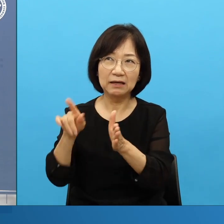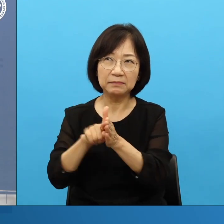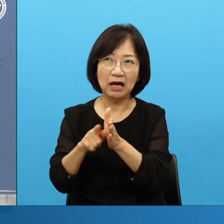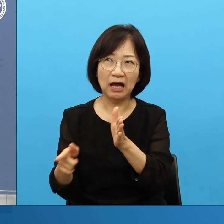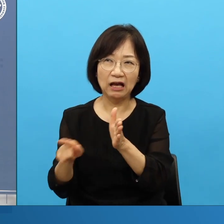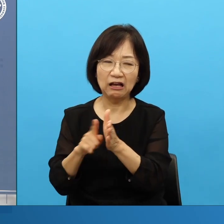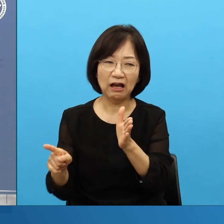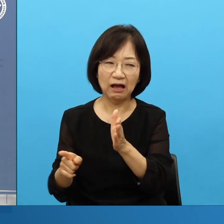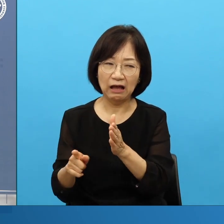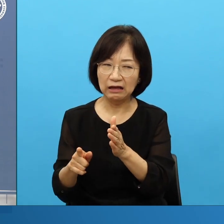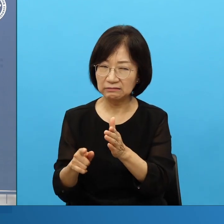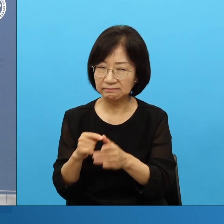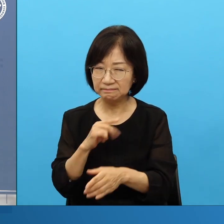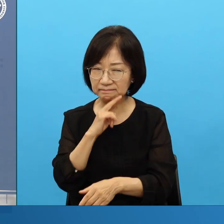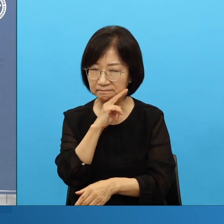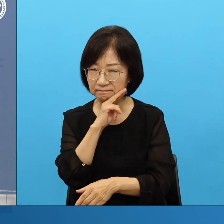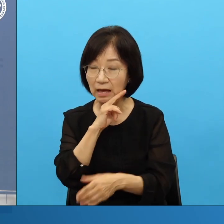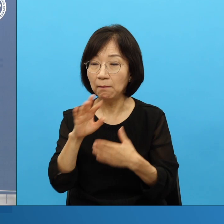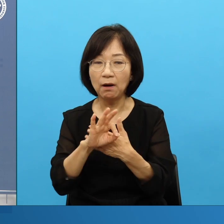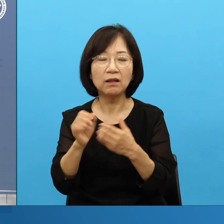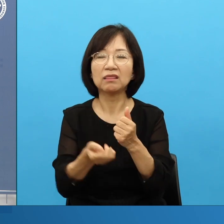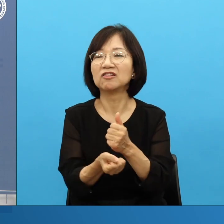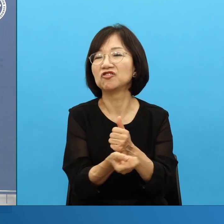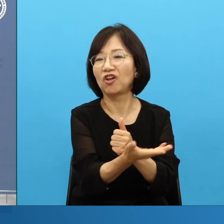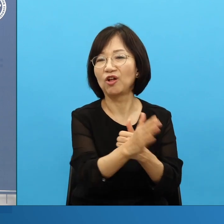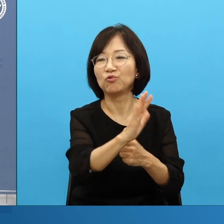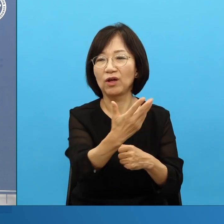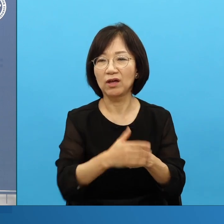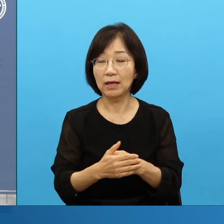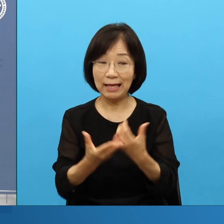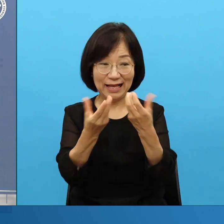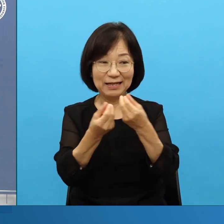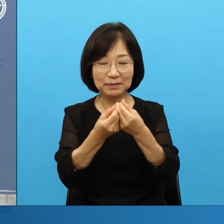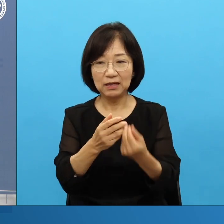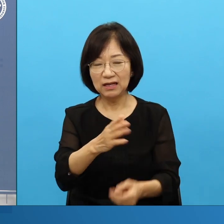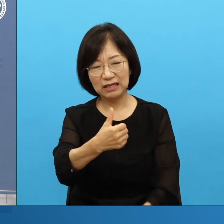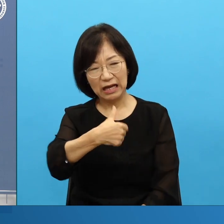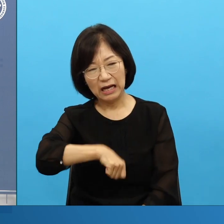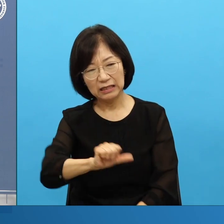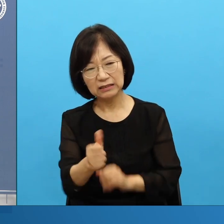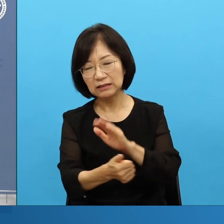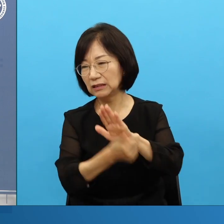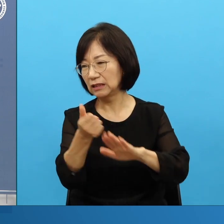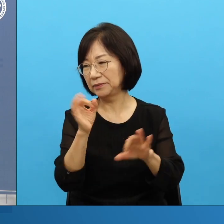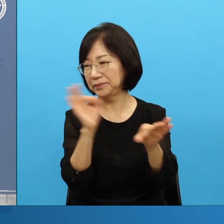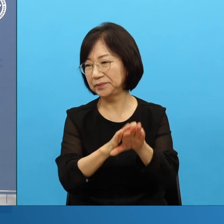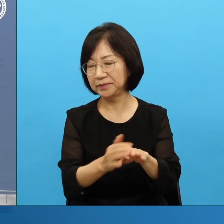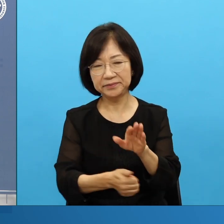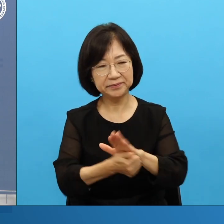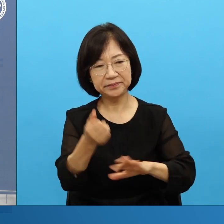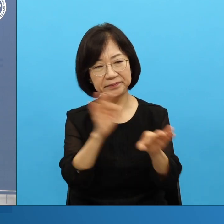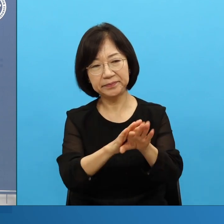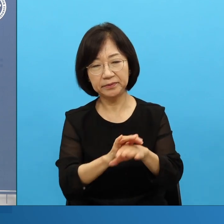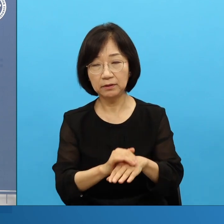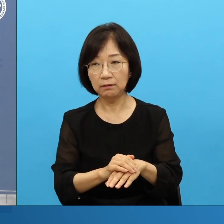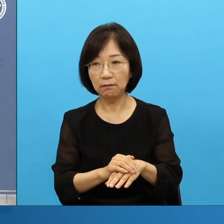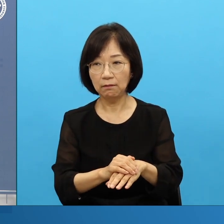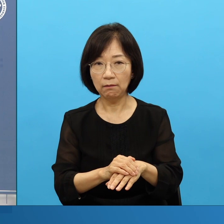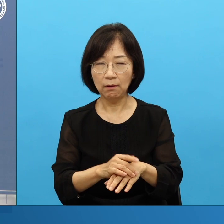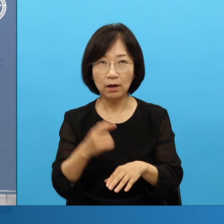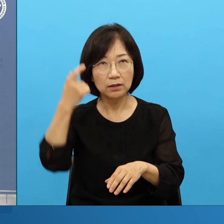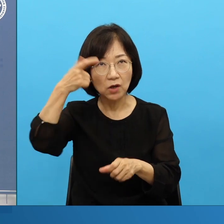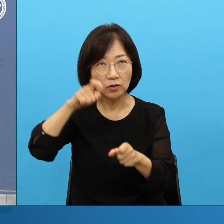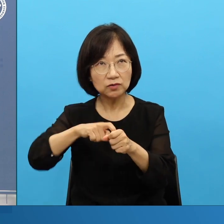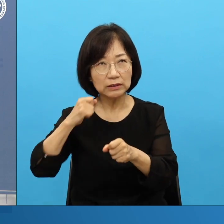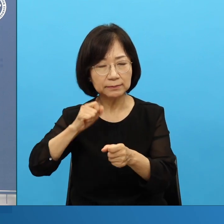is transmitted to others. 아, 우리 아들 저건 안 될 거야. And when you have unbelief, that will 그 be 영적 transmitted. 파장을요 아들이 압니다. And you say, "Oh,